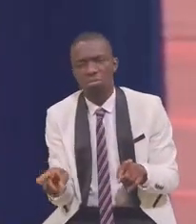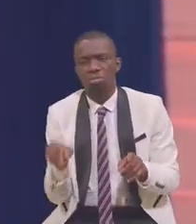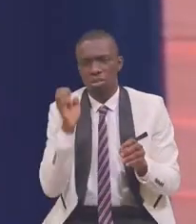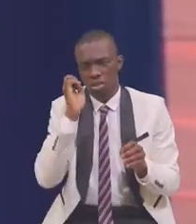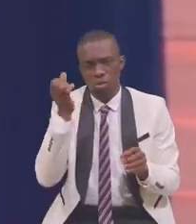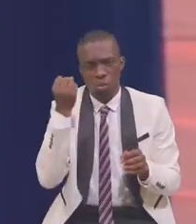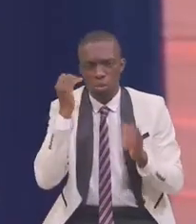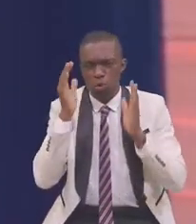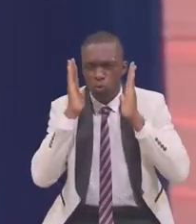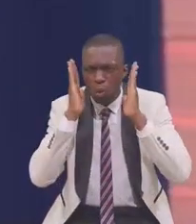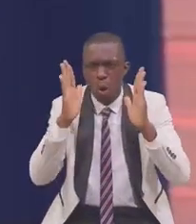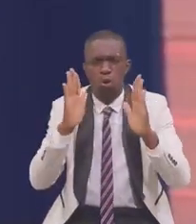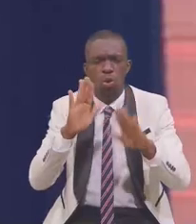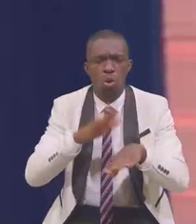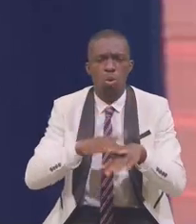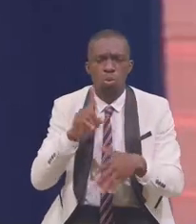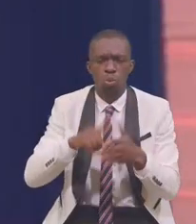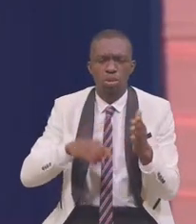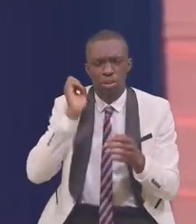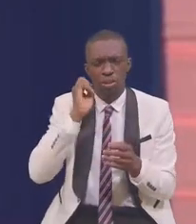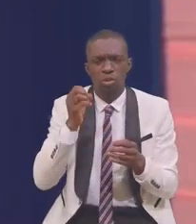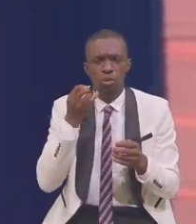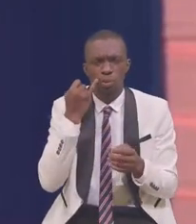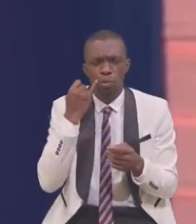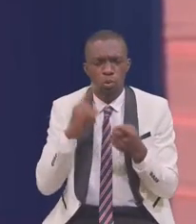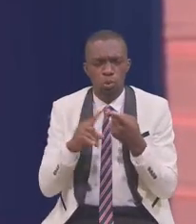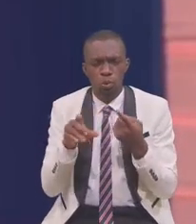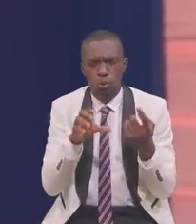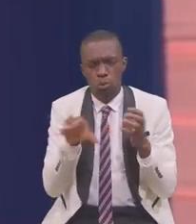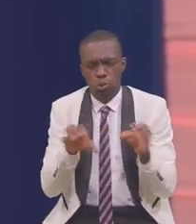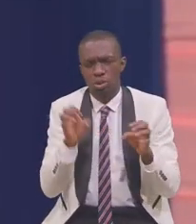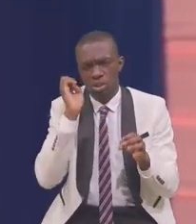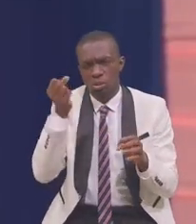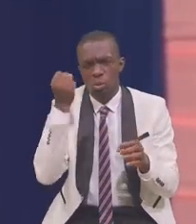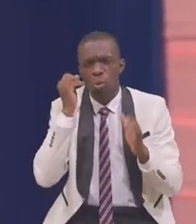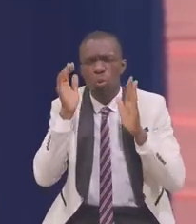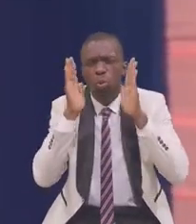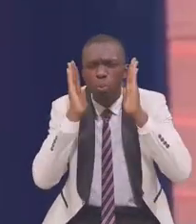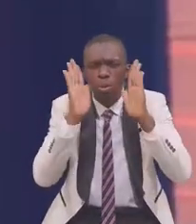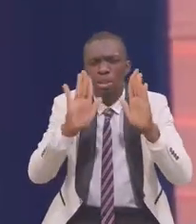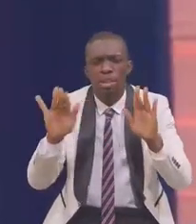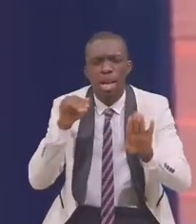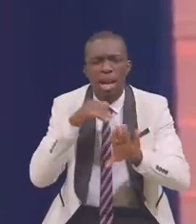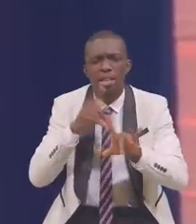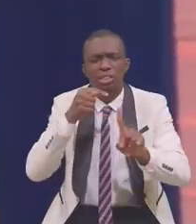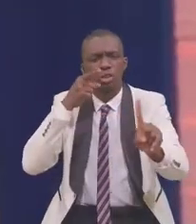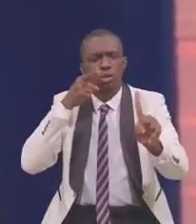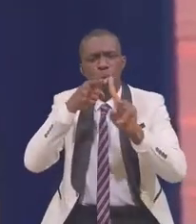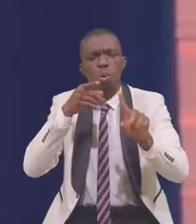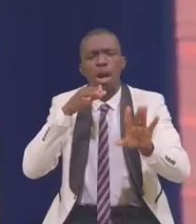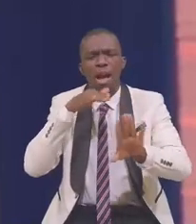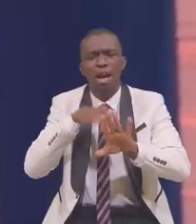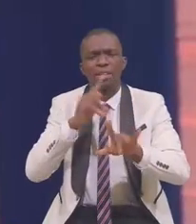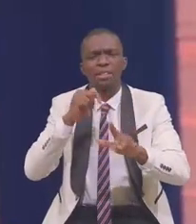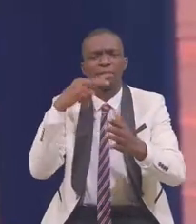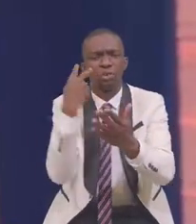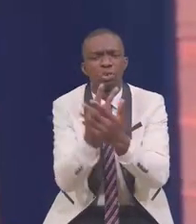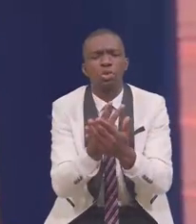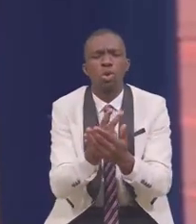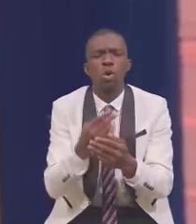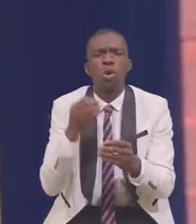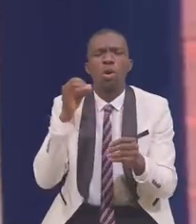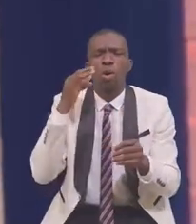exactement ce qu'il est appelé à faire. Il regardait le but, il regardait la destination, il regardait la fin, que voici